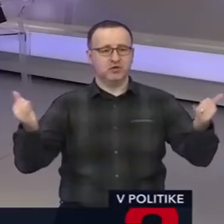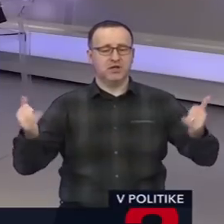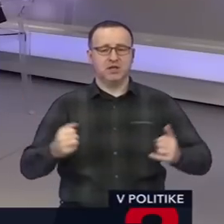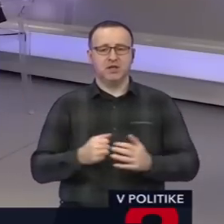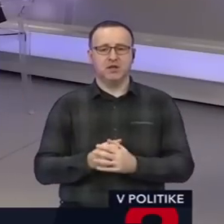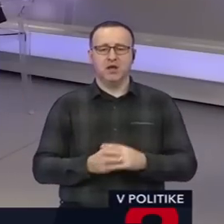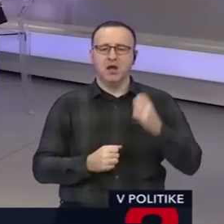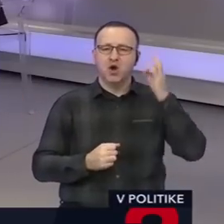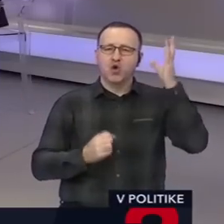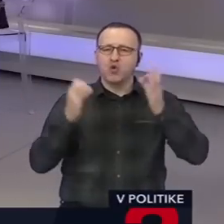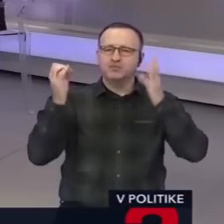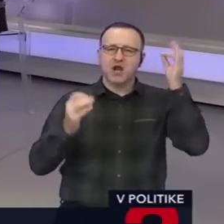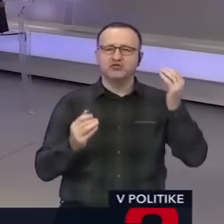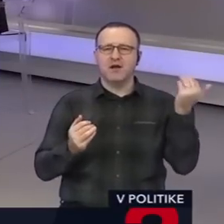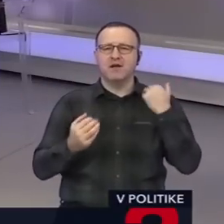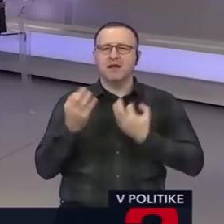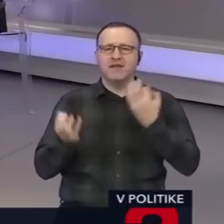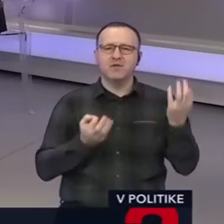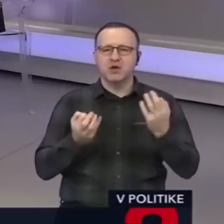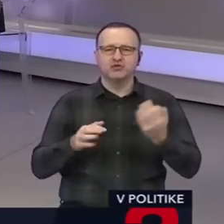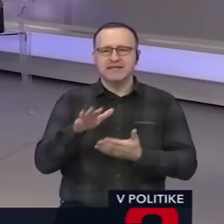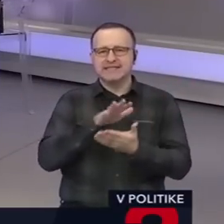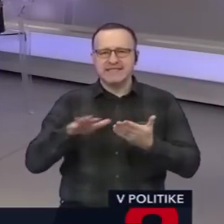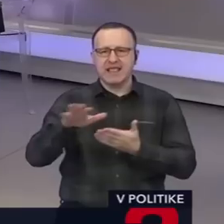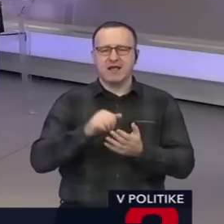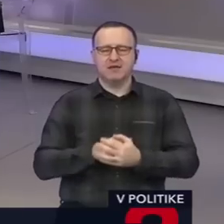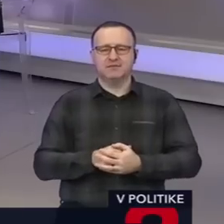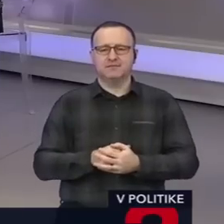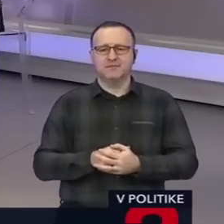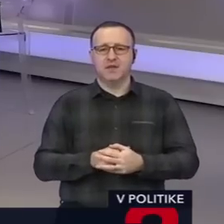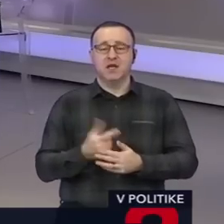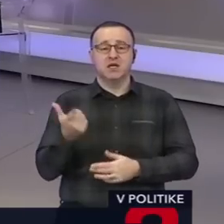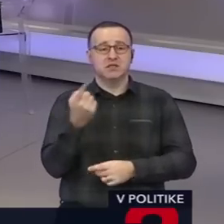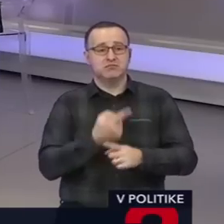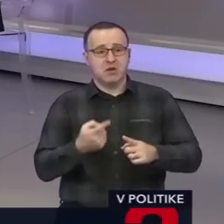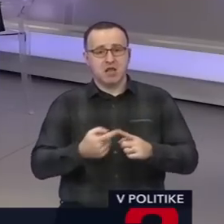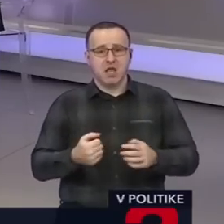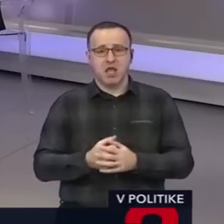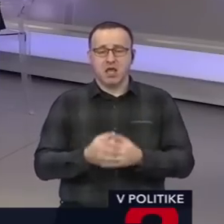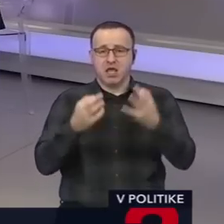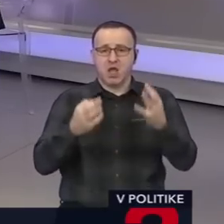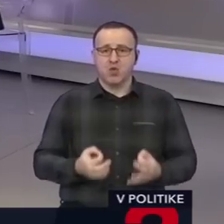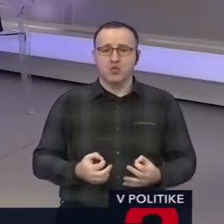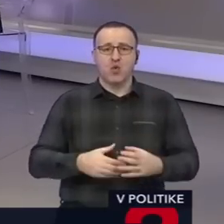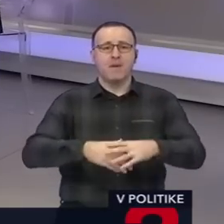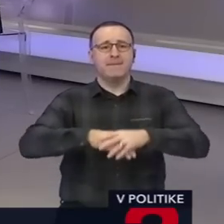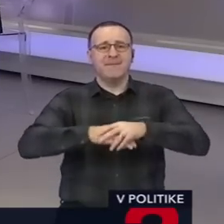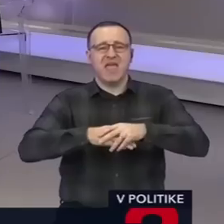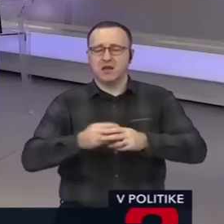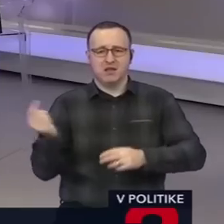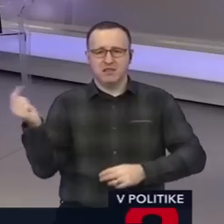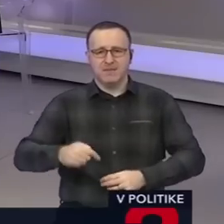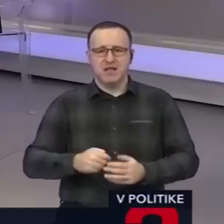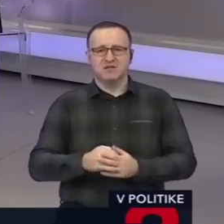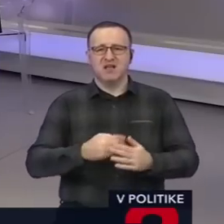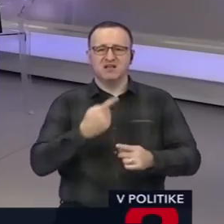ktorý šíri konšpiračná alebo dezinformačná scéna, a to je to, že zbrane jednoducho mier neprinesú. To znamená, že čím